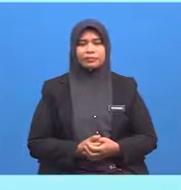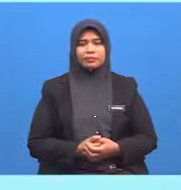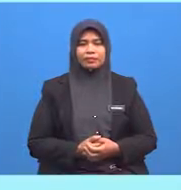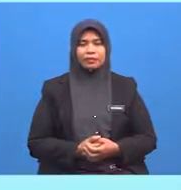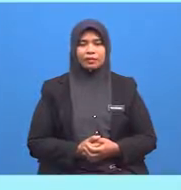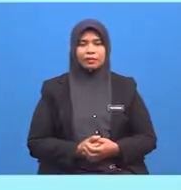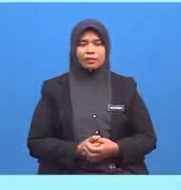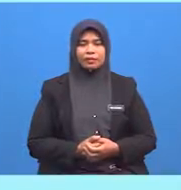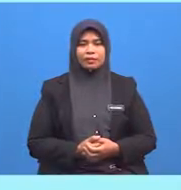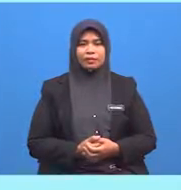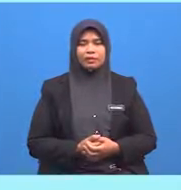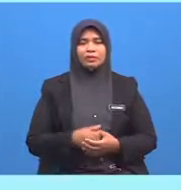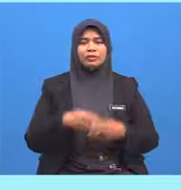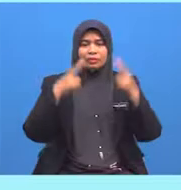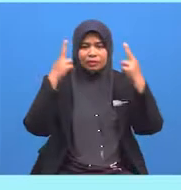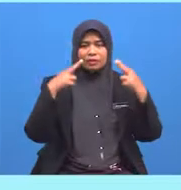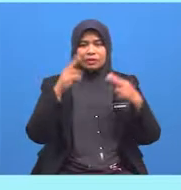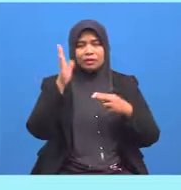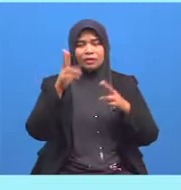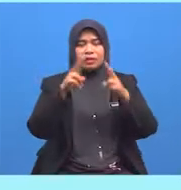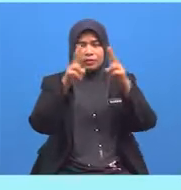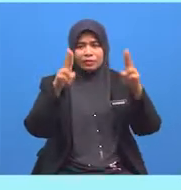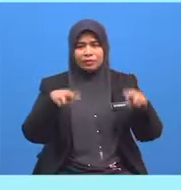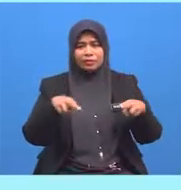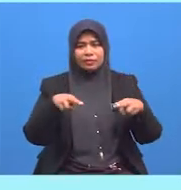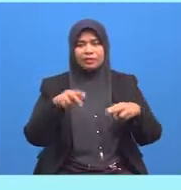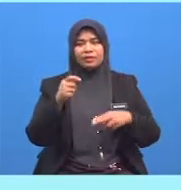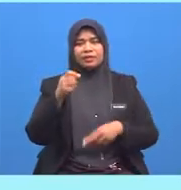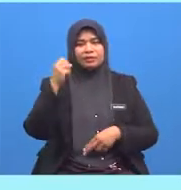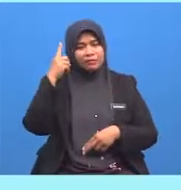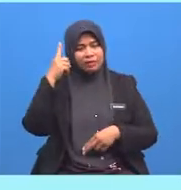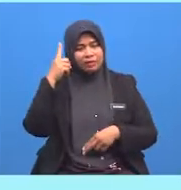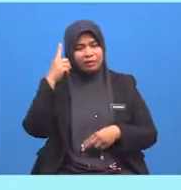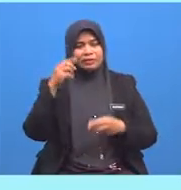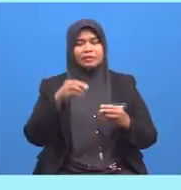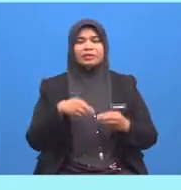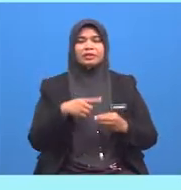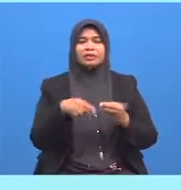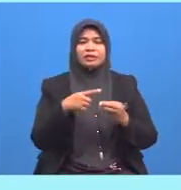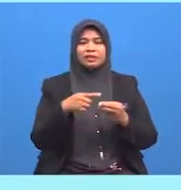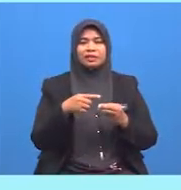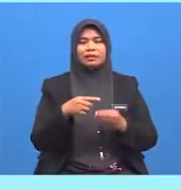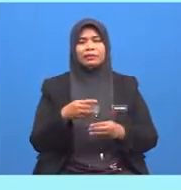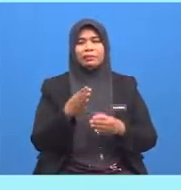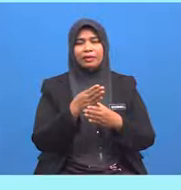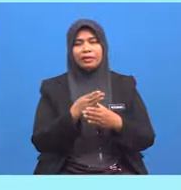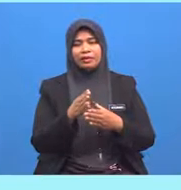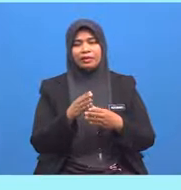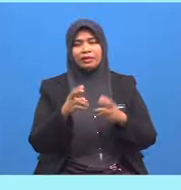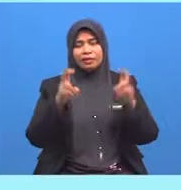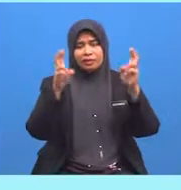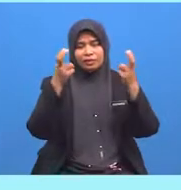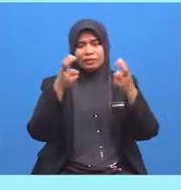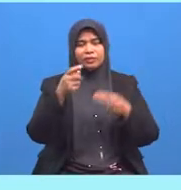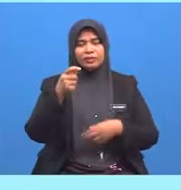murid-murid Ustadzah akan uji sedikit pemahaman murid-murid berkaitan Sapto picture hidup